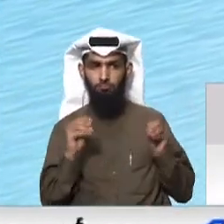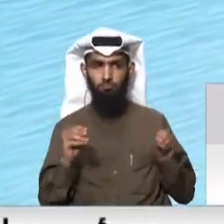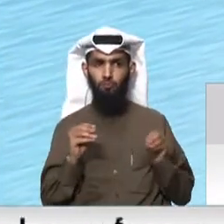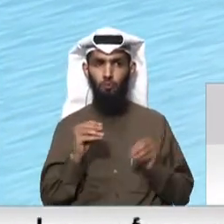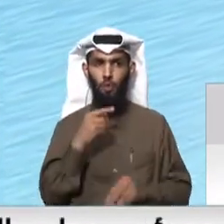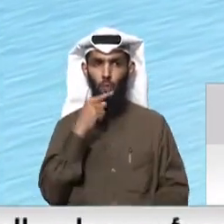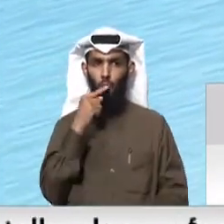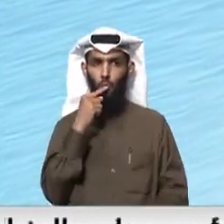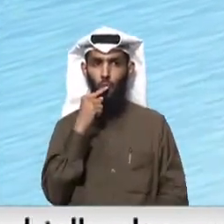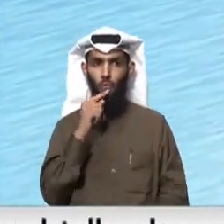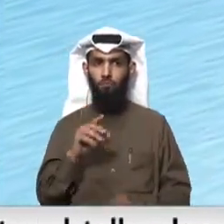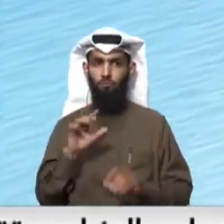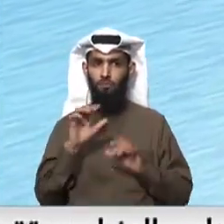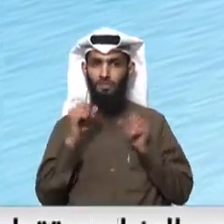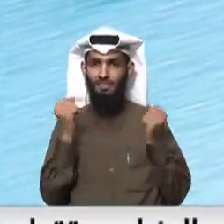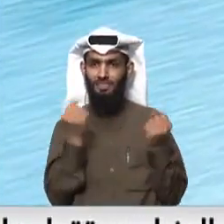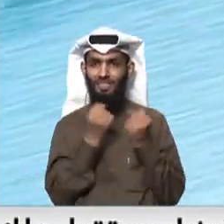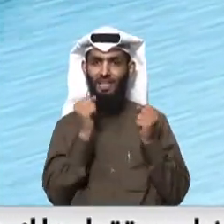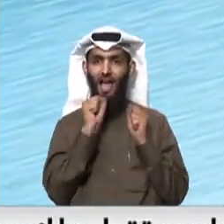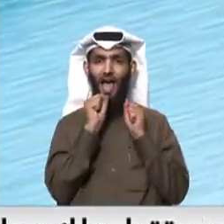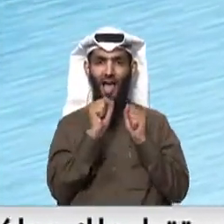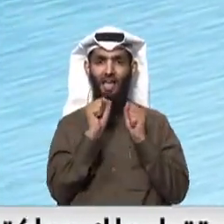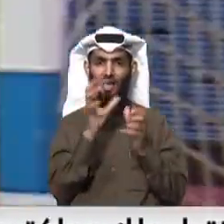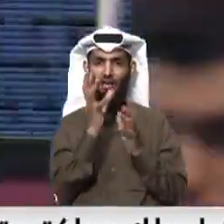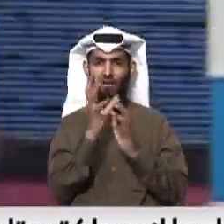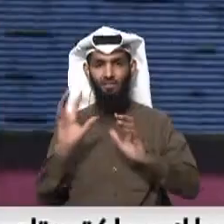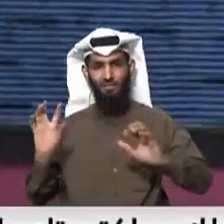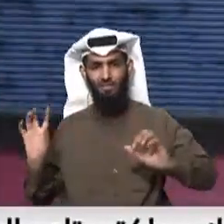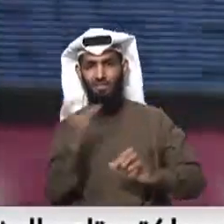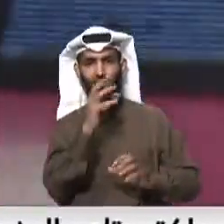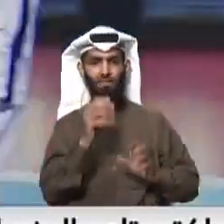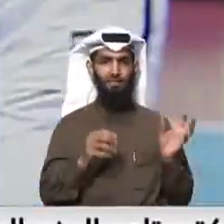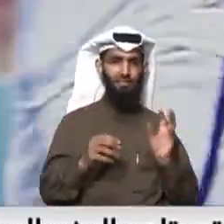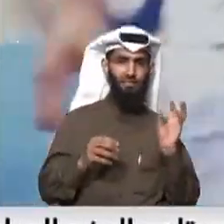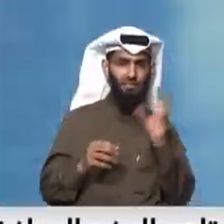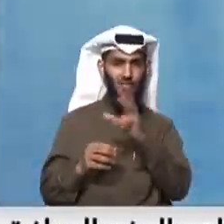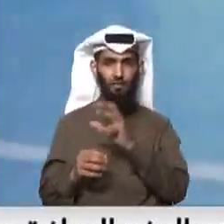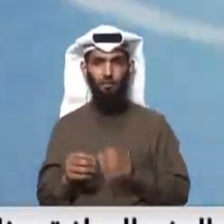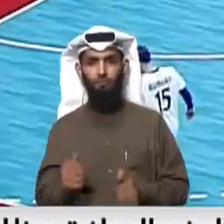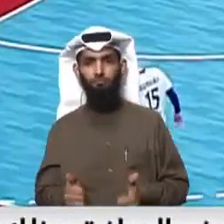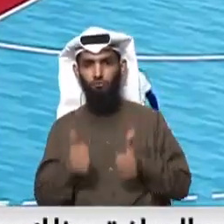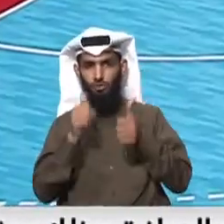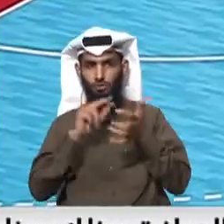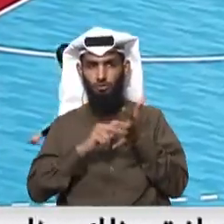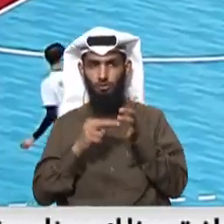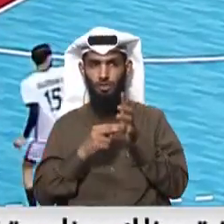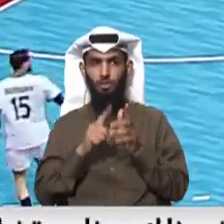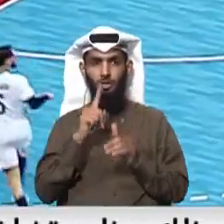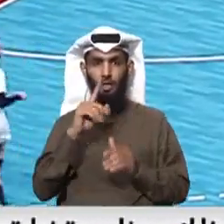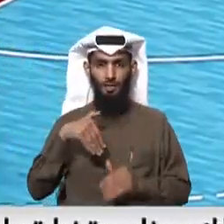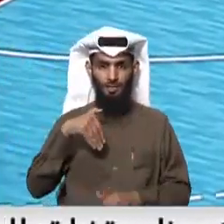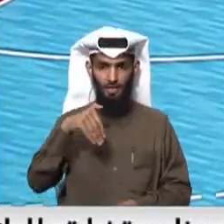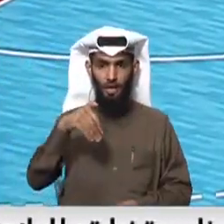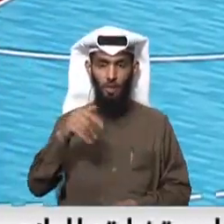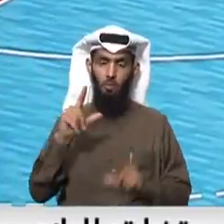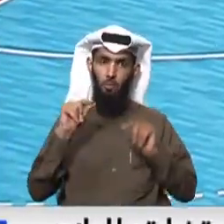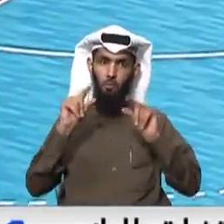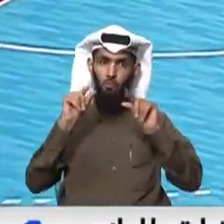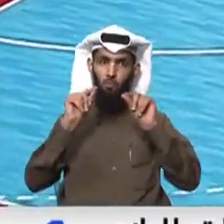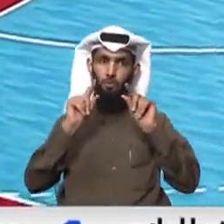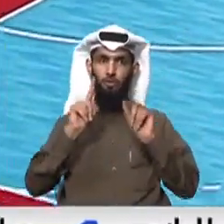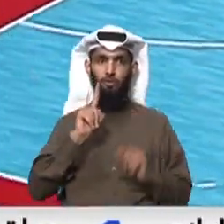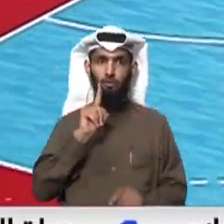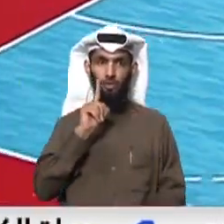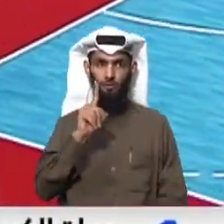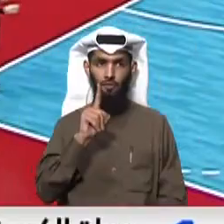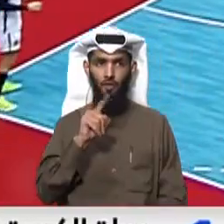مستوى فني مميز لدوري كرة اليد وسط منافسات ستكون مثيرة هذا الموسم، لا سيما مع